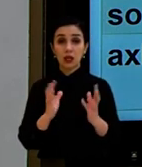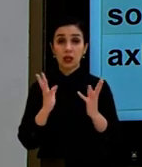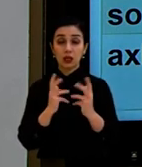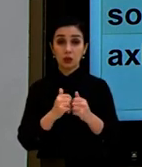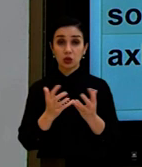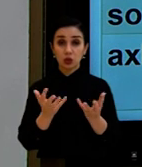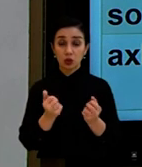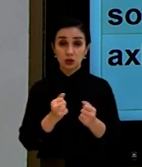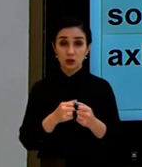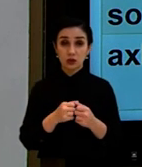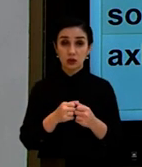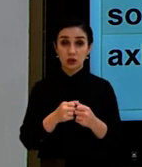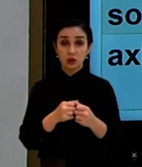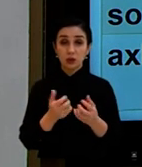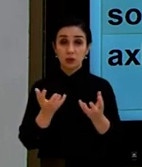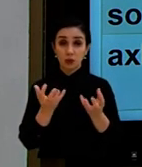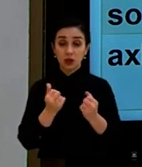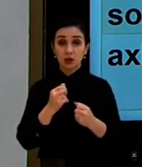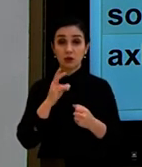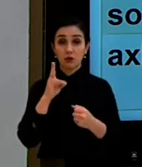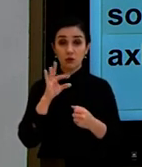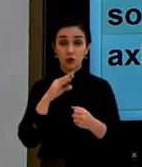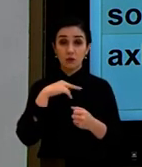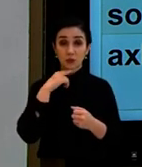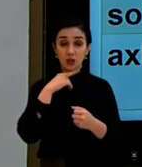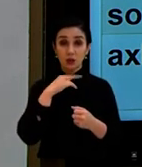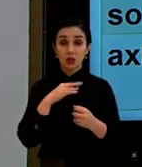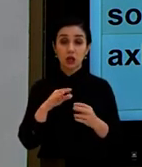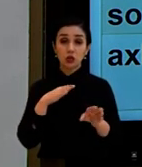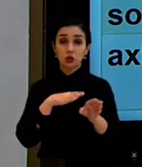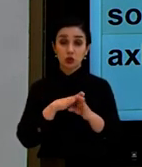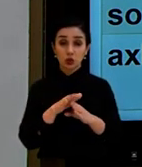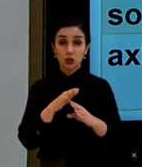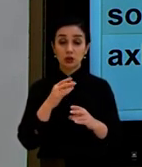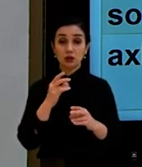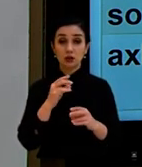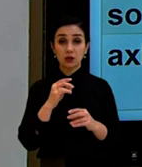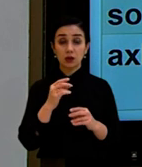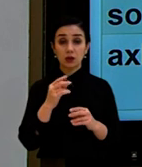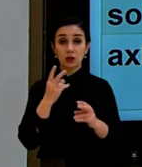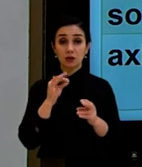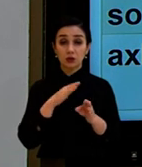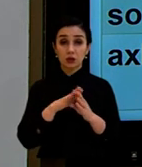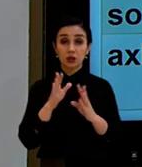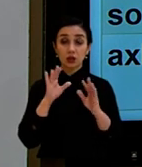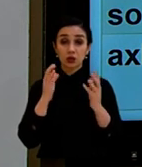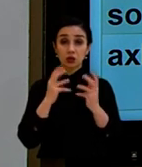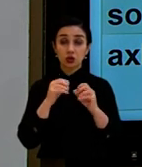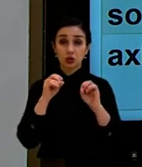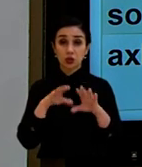Inobatga olinsin. Принять во внимание. Ijro uchun qabul qilinsin. Во исполнение